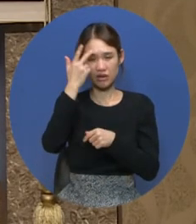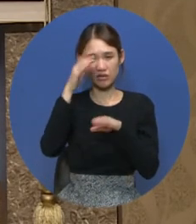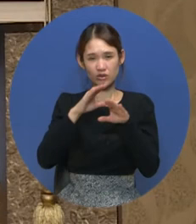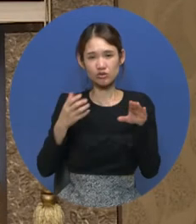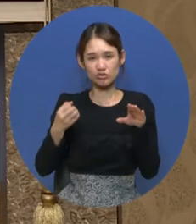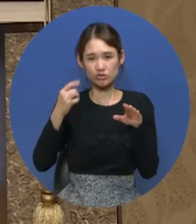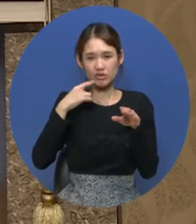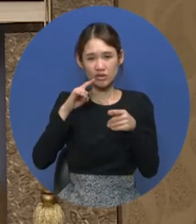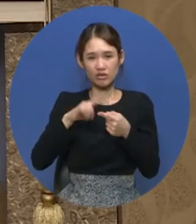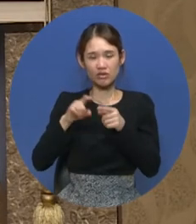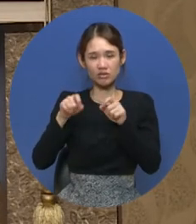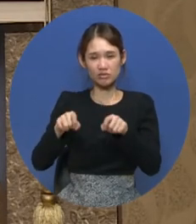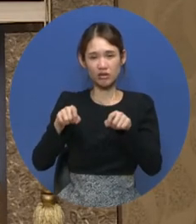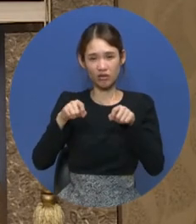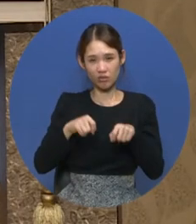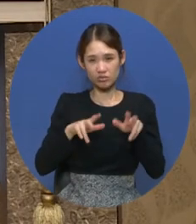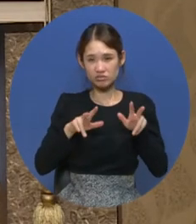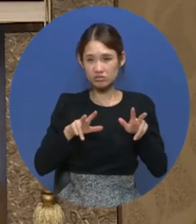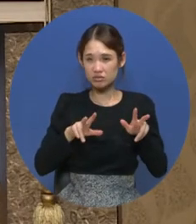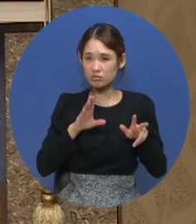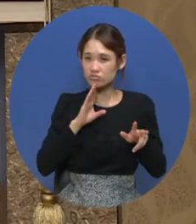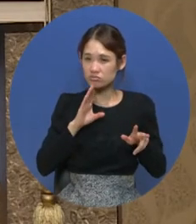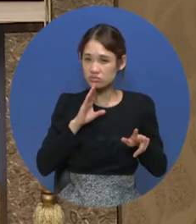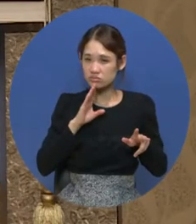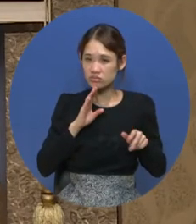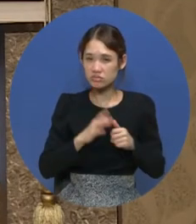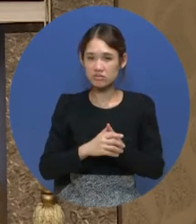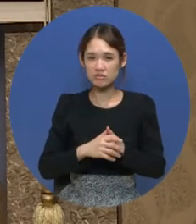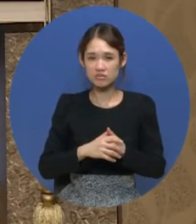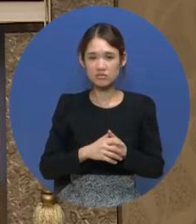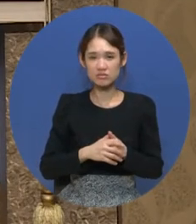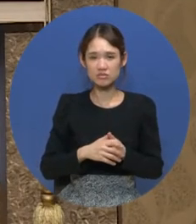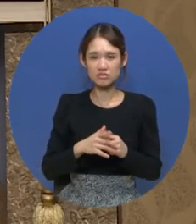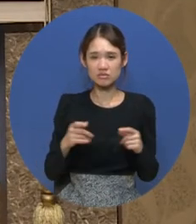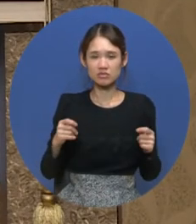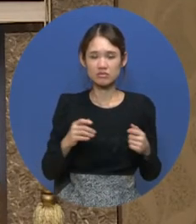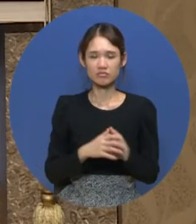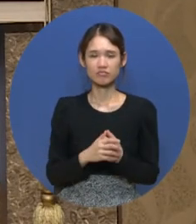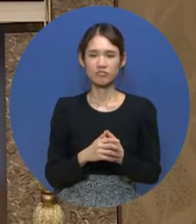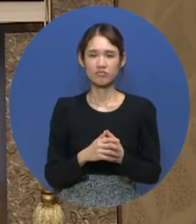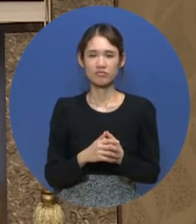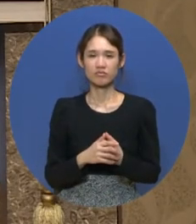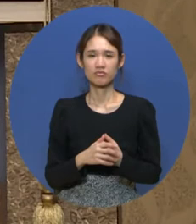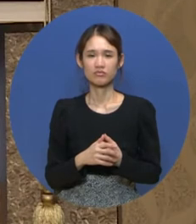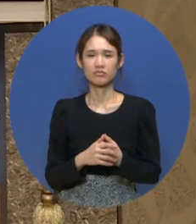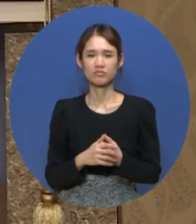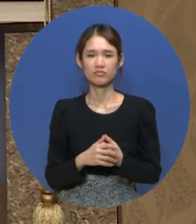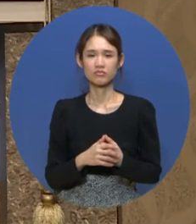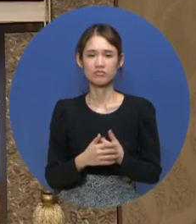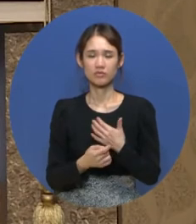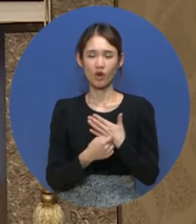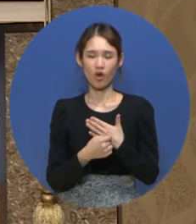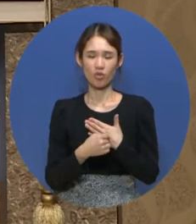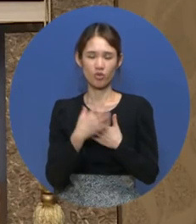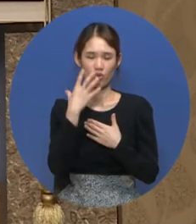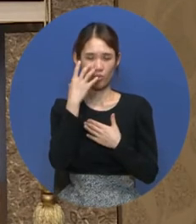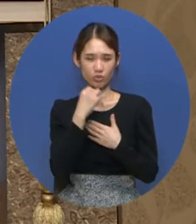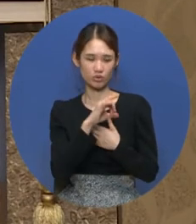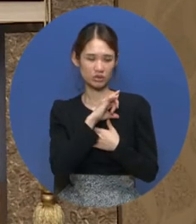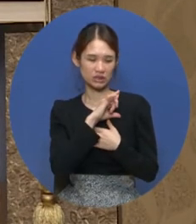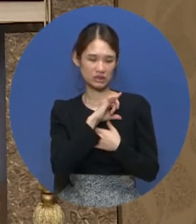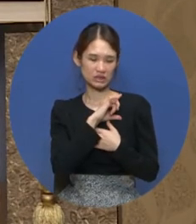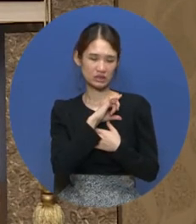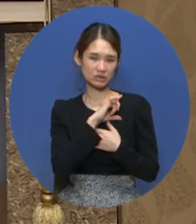그대로 적용해서 지금 하고 있는 것이 아닌가 라는 생각이 들어서 예 그런 부분들의 겉으로 나타내는